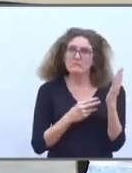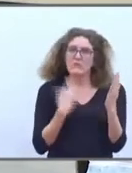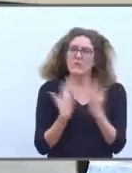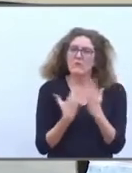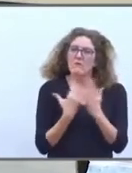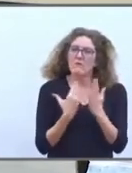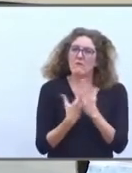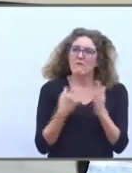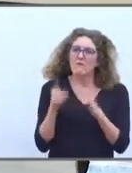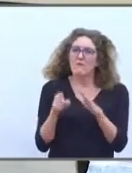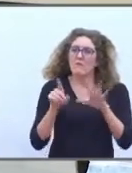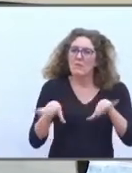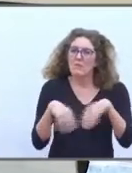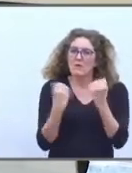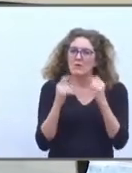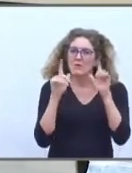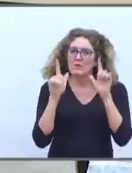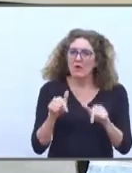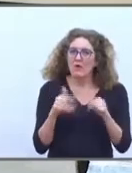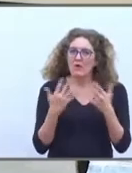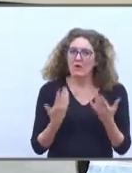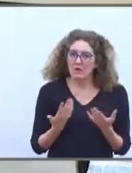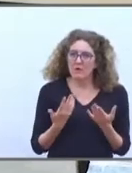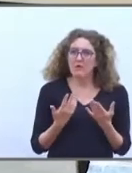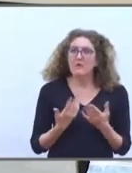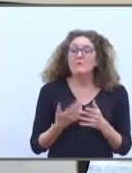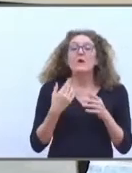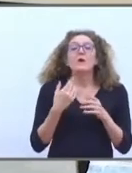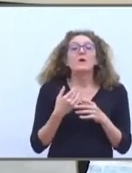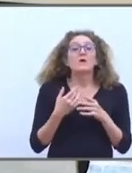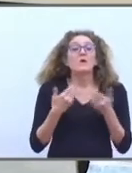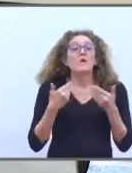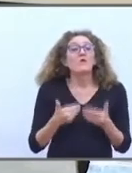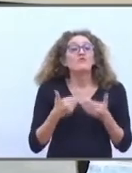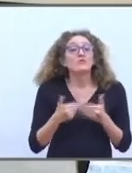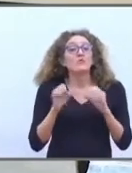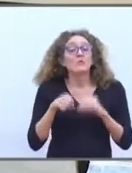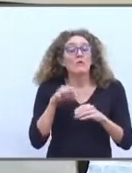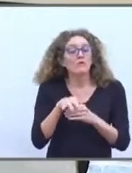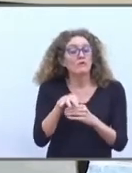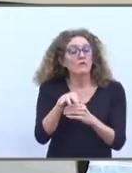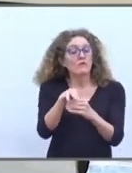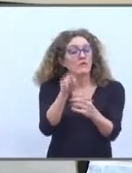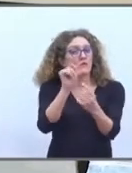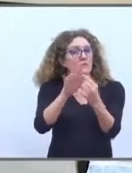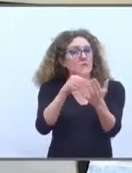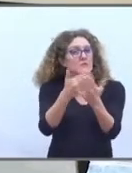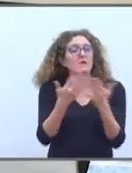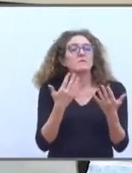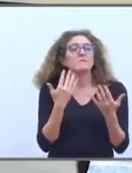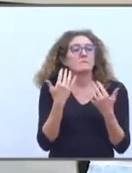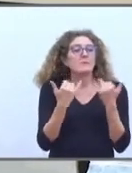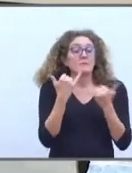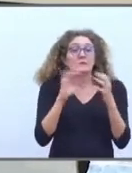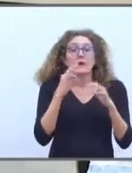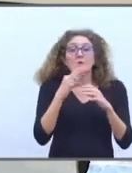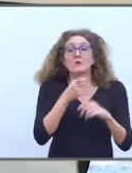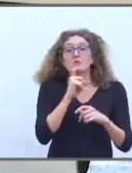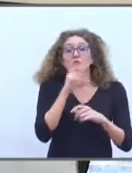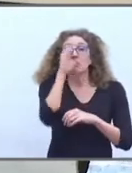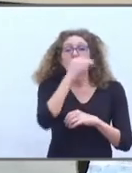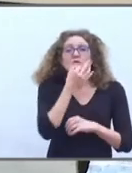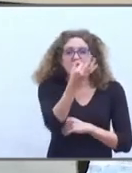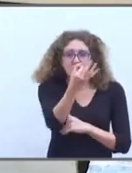allez vérifier au fur et à mesure des délibérations, puisque si je compare, par exemple... Ah oui, j'ai oublié de le dire tout à l'heure.